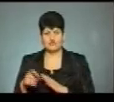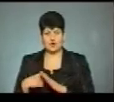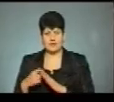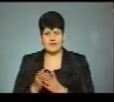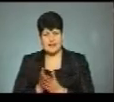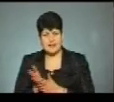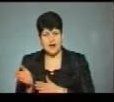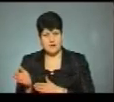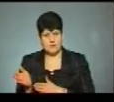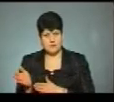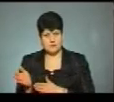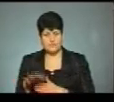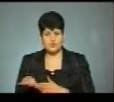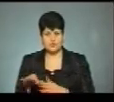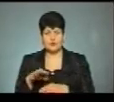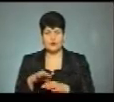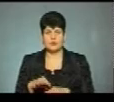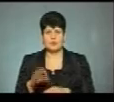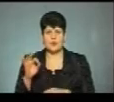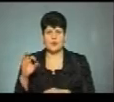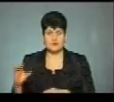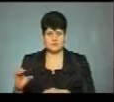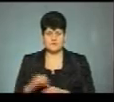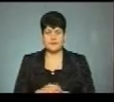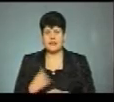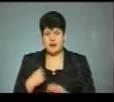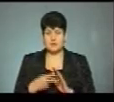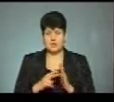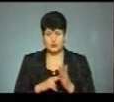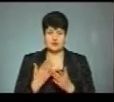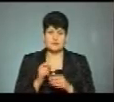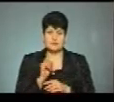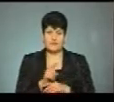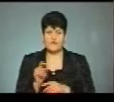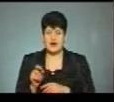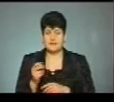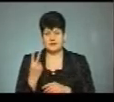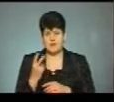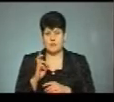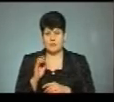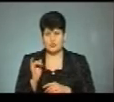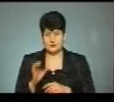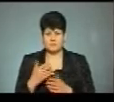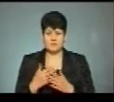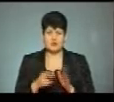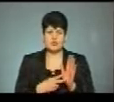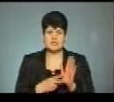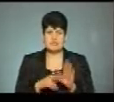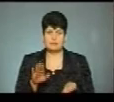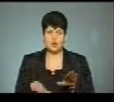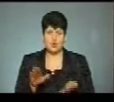Донецький напрямок в зону проведення ООС. Я планую, якщо ми заказуємо два буси, це буде десь приблизно 7 тонн,